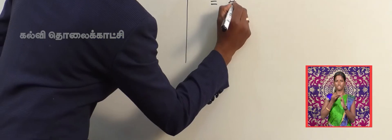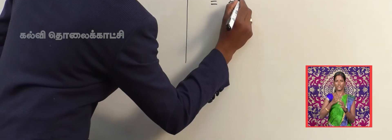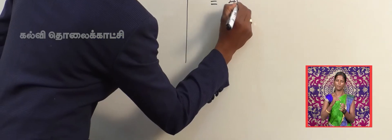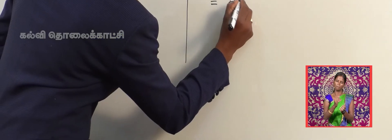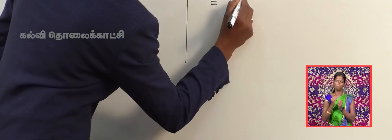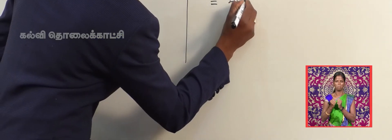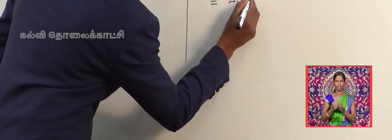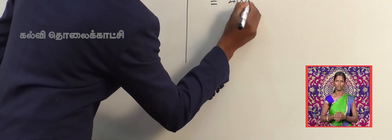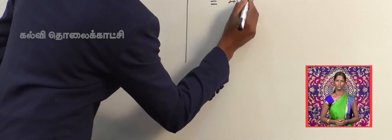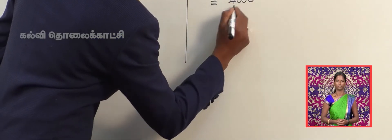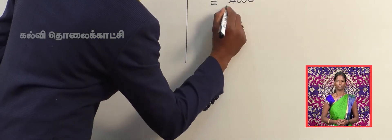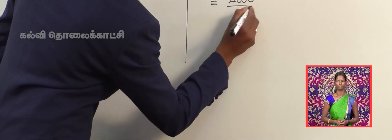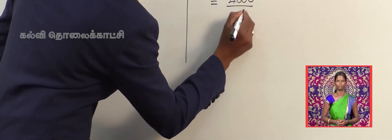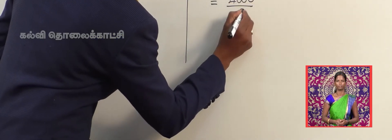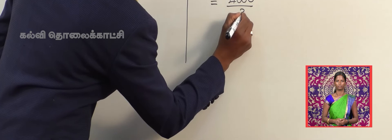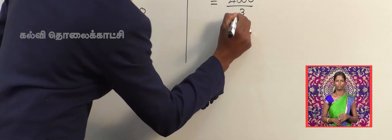பொழுது